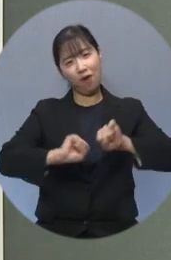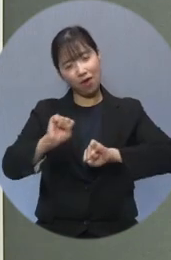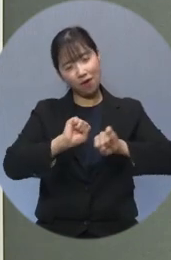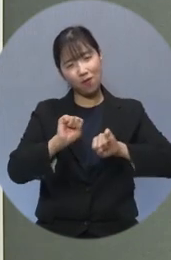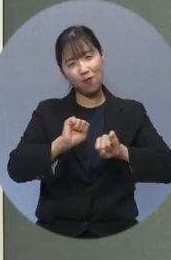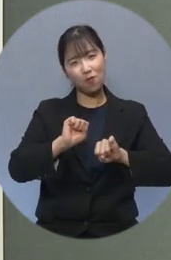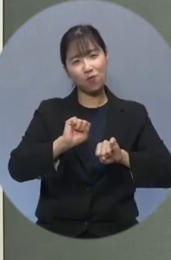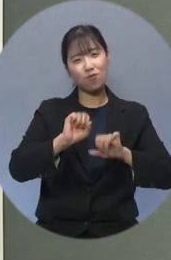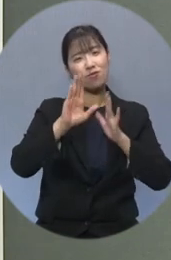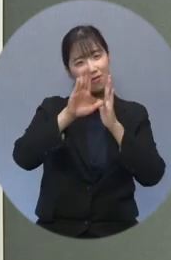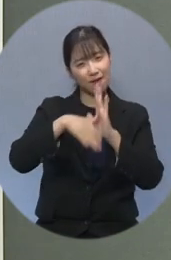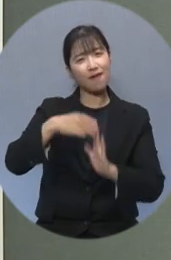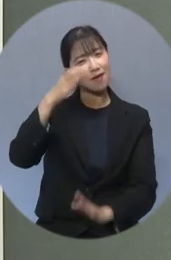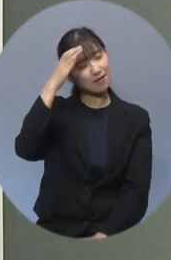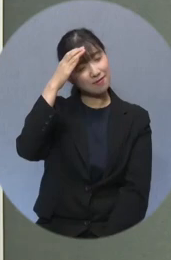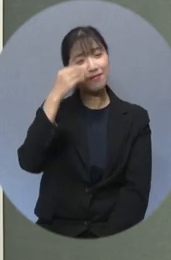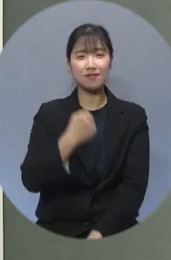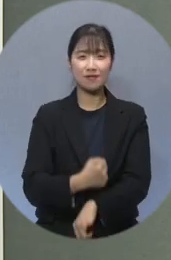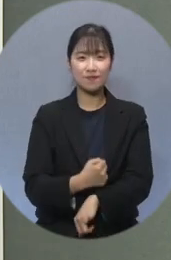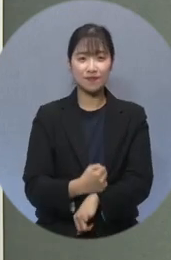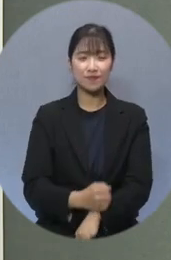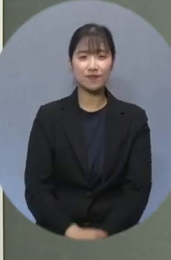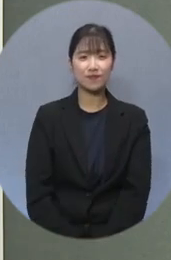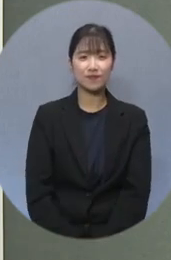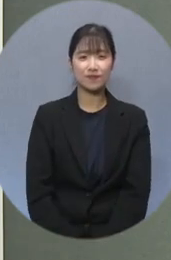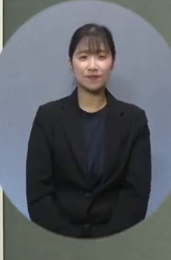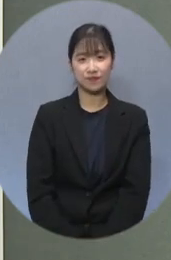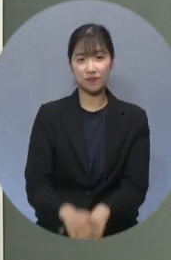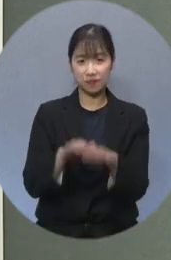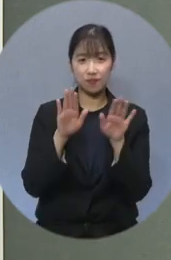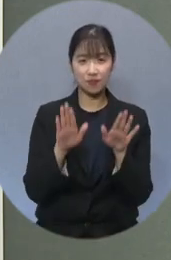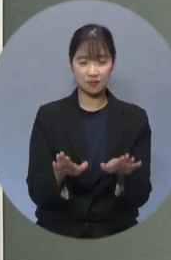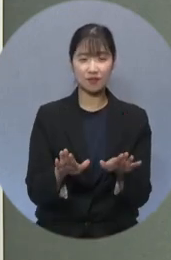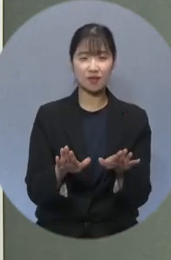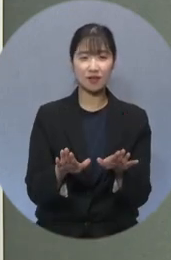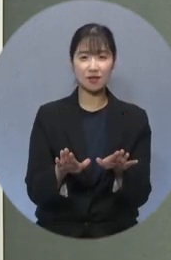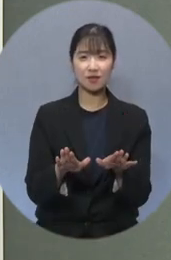할 수 있는 기대를 해봐야겠죠. 오늘은